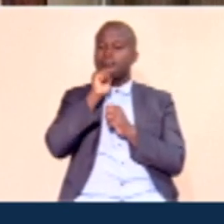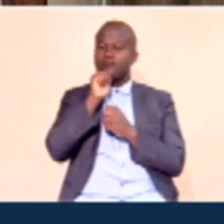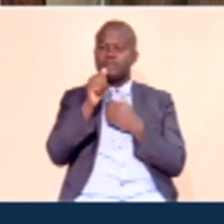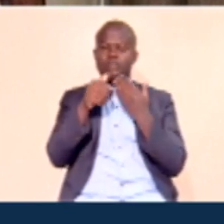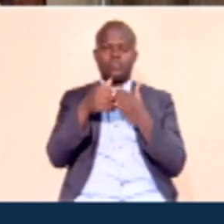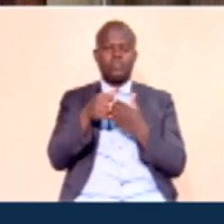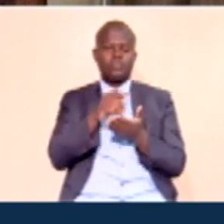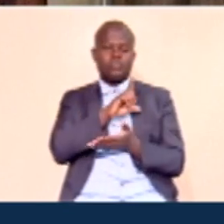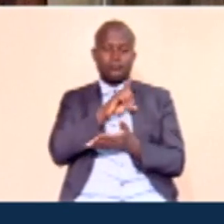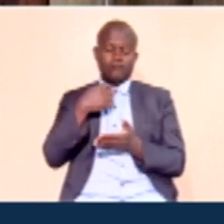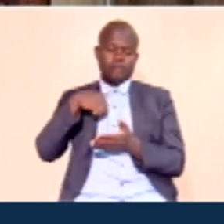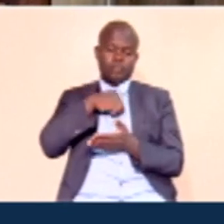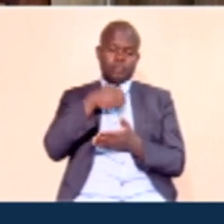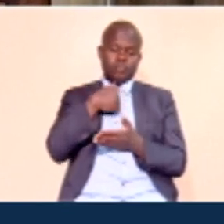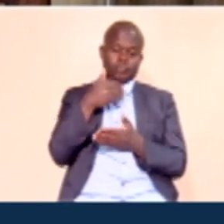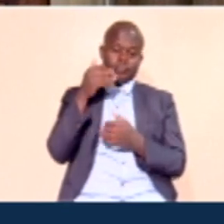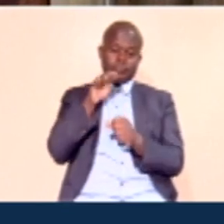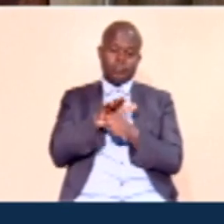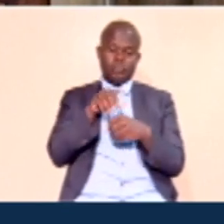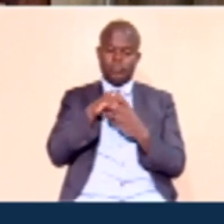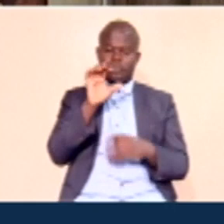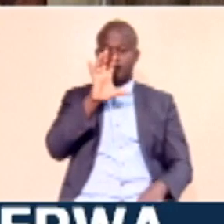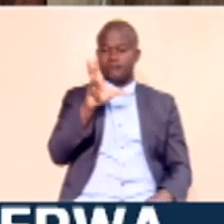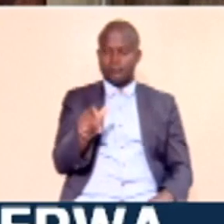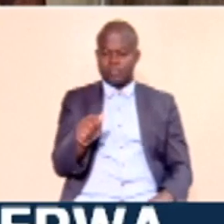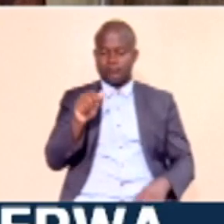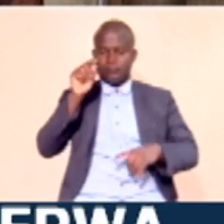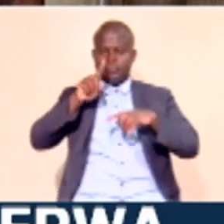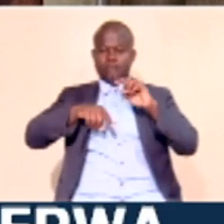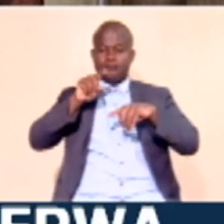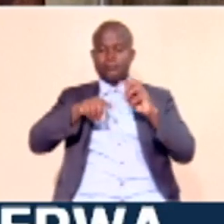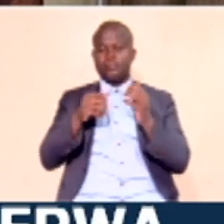ari amahirwe twagize menshi muri Afurika, politiki aho